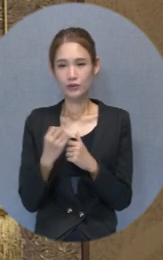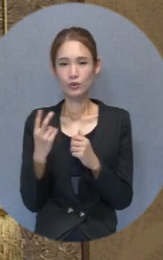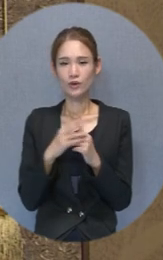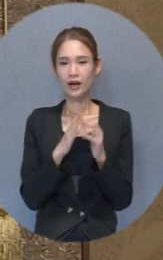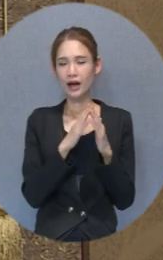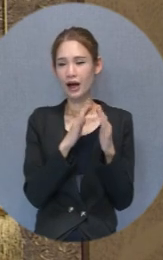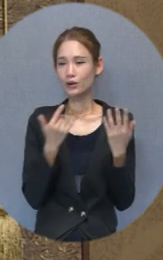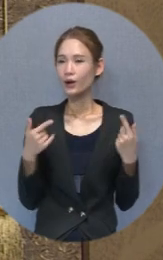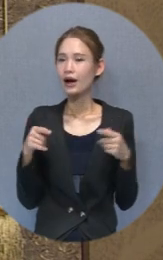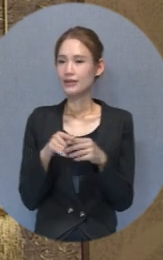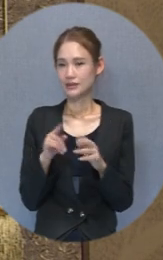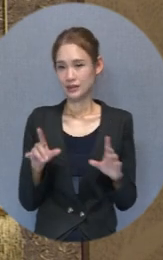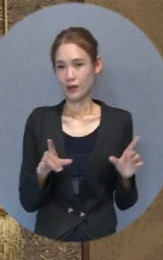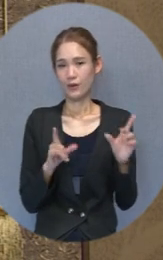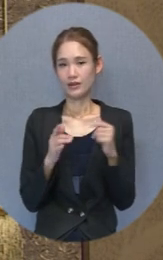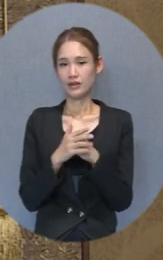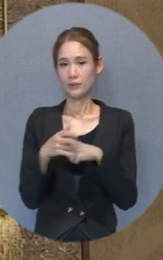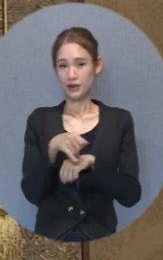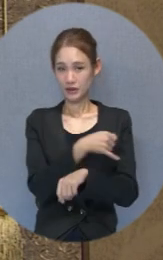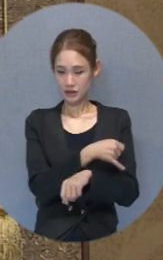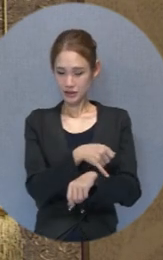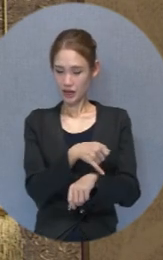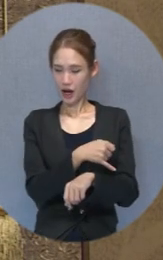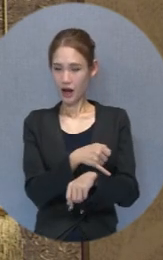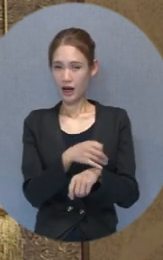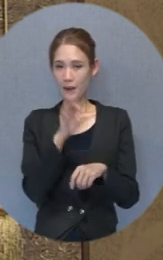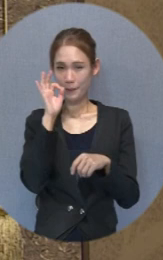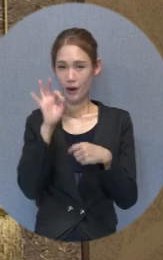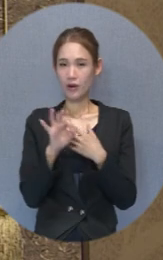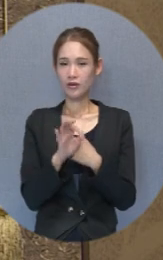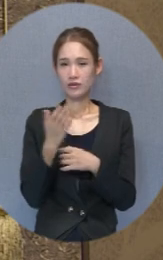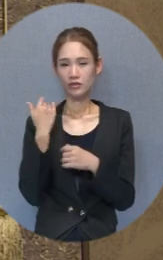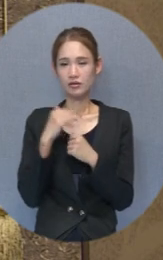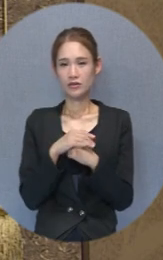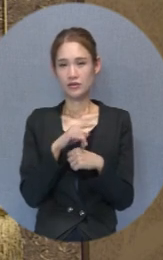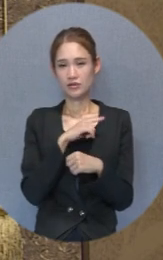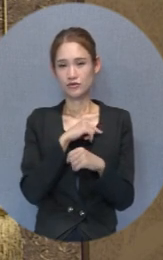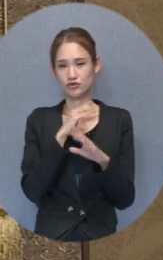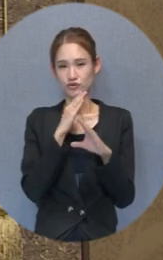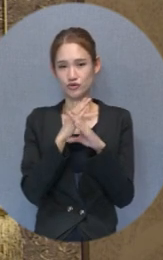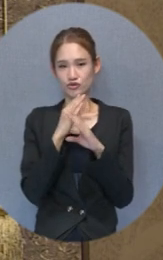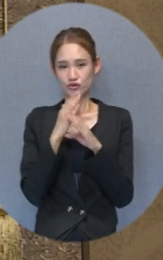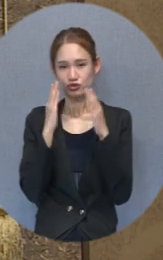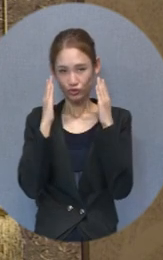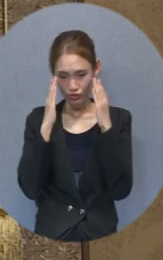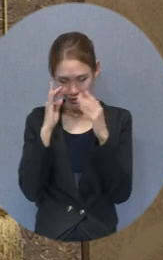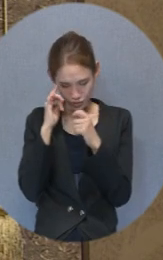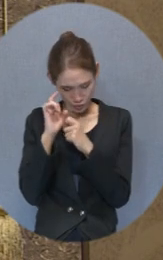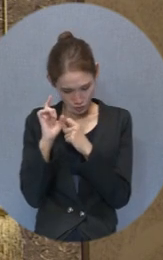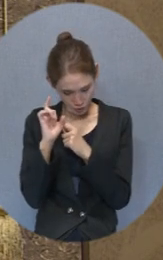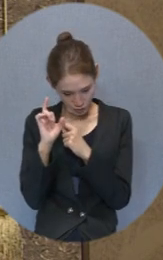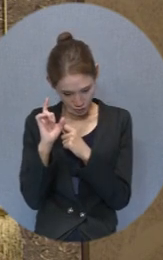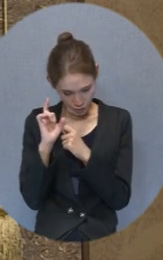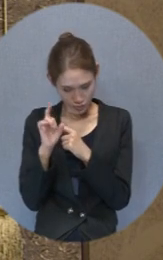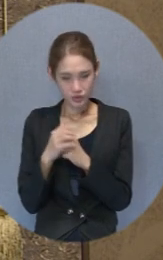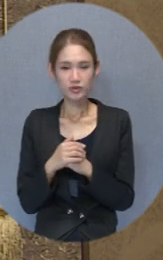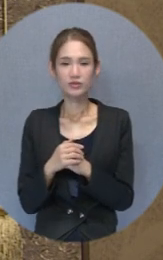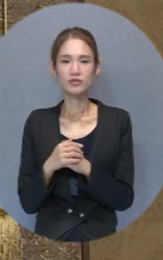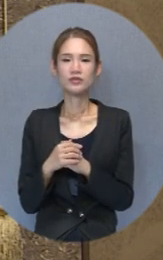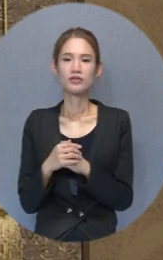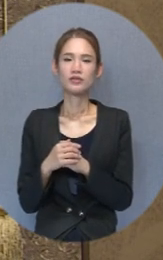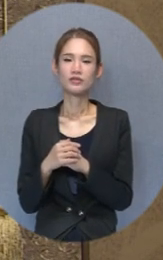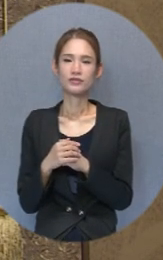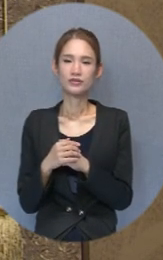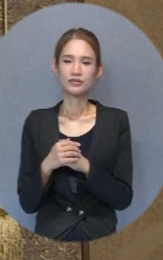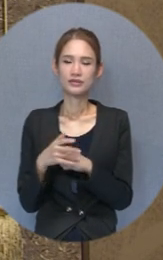생활하기 때문에 디자인적으로도 네. 예, 요즘에는 가장 여기에 중심적으로 이제 고민을 많이